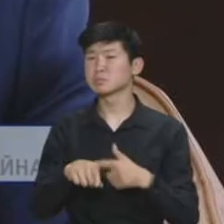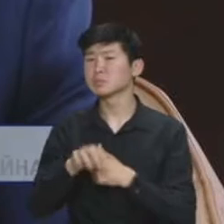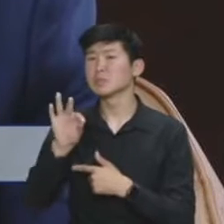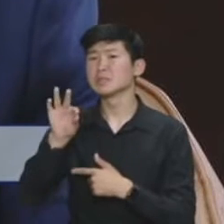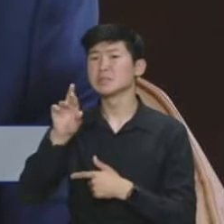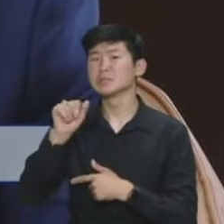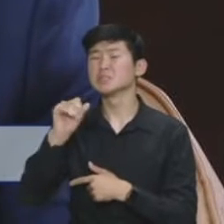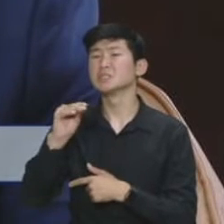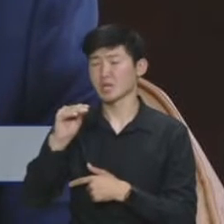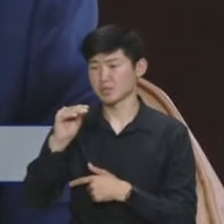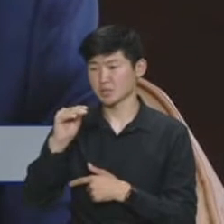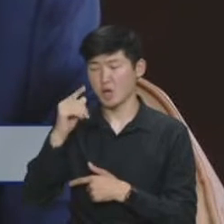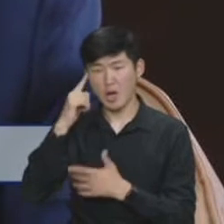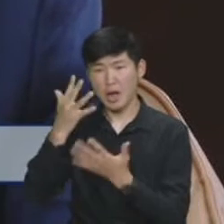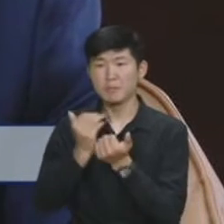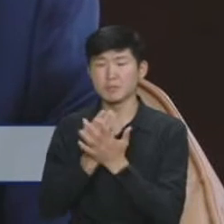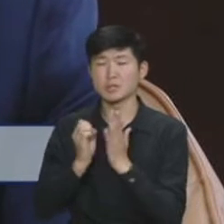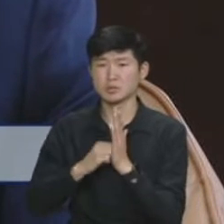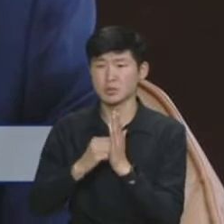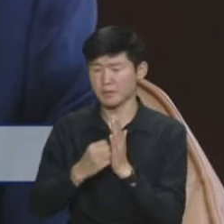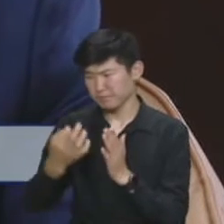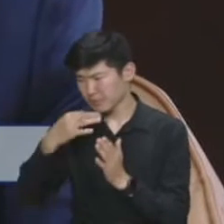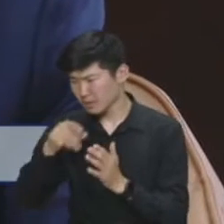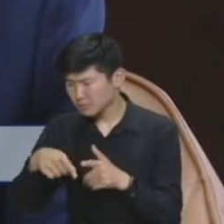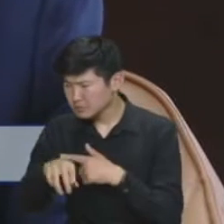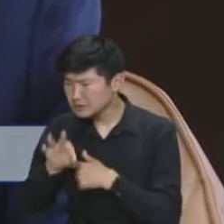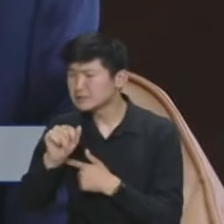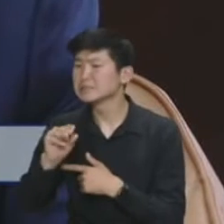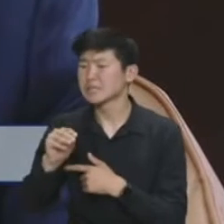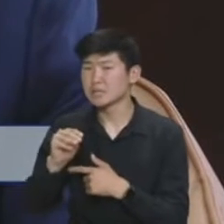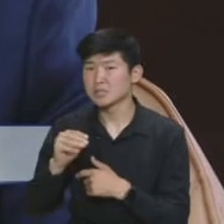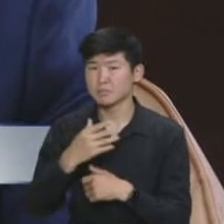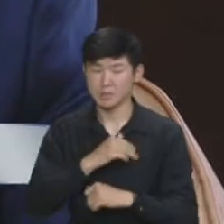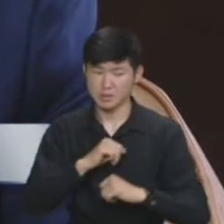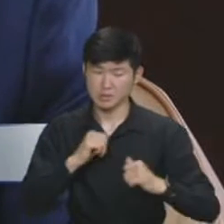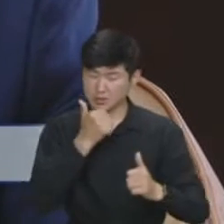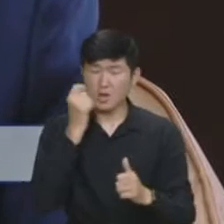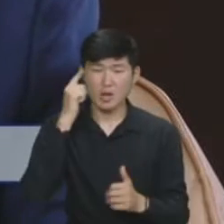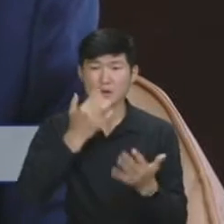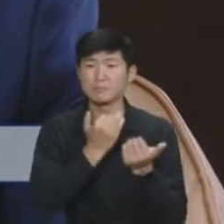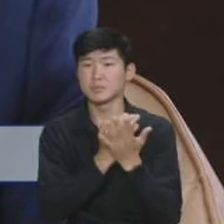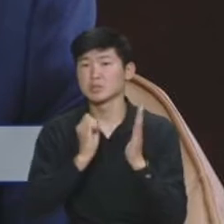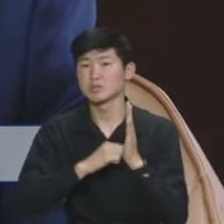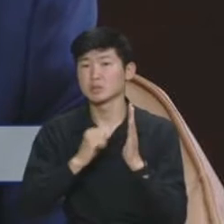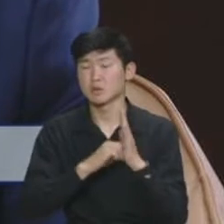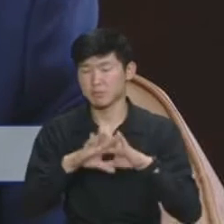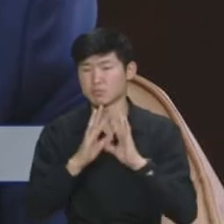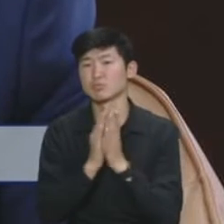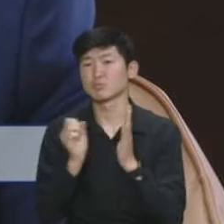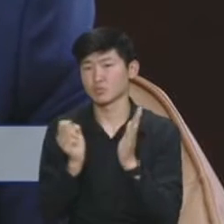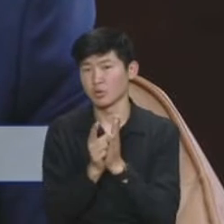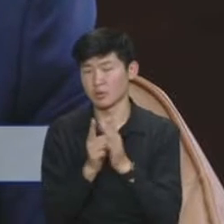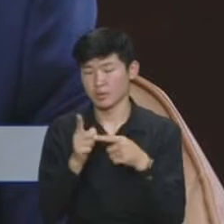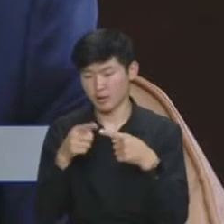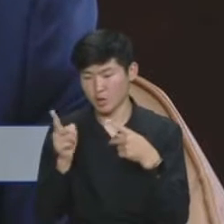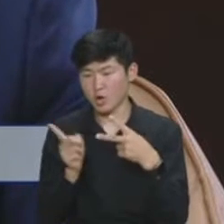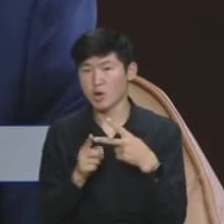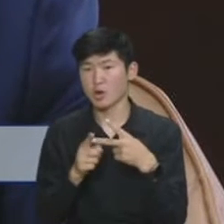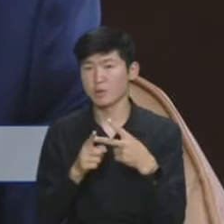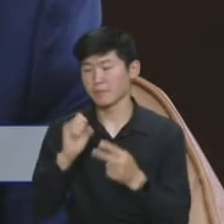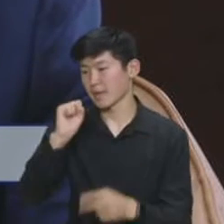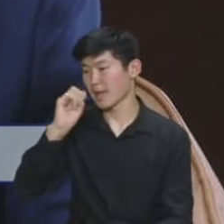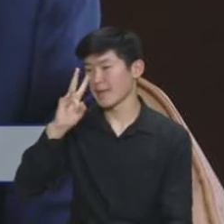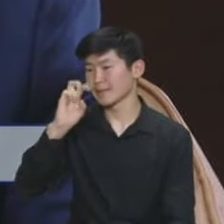яг яаж биед үйлчлэх юм бас ойлгох хэрэгтэй л да. Хэрэглэхээс өмнө ямар нэг имийг хард ирдэг мэн. Тийм болохоор маш чухал зүйл. За хоёрдугаард